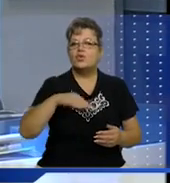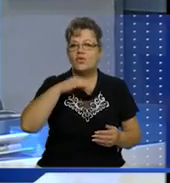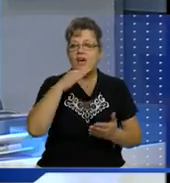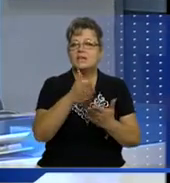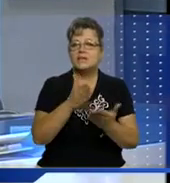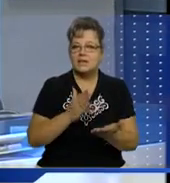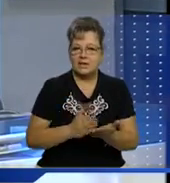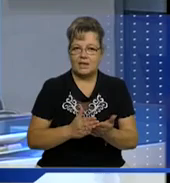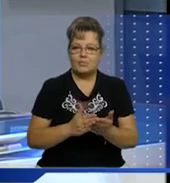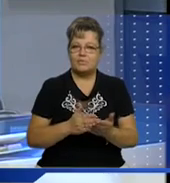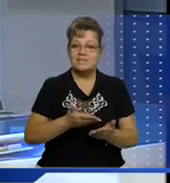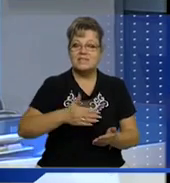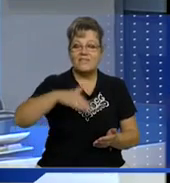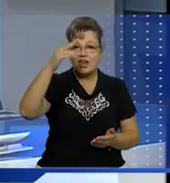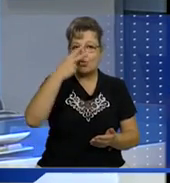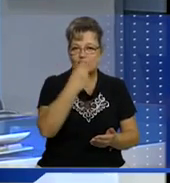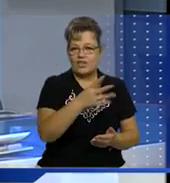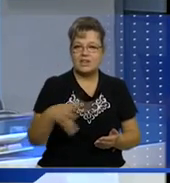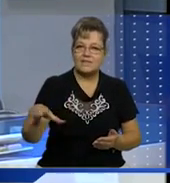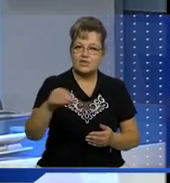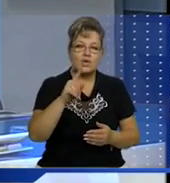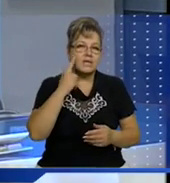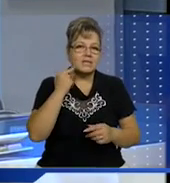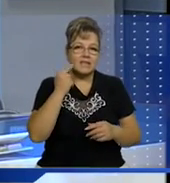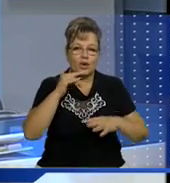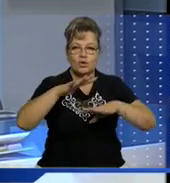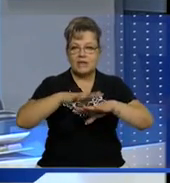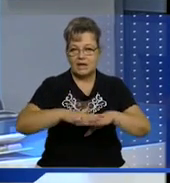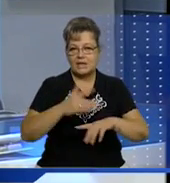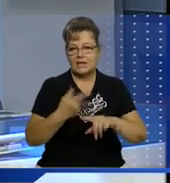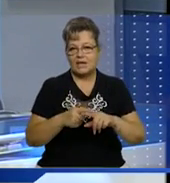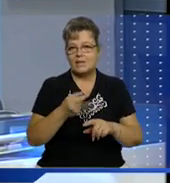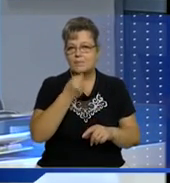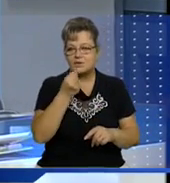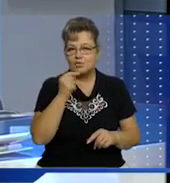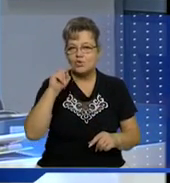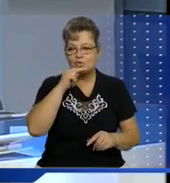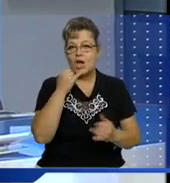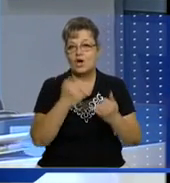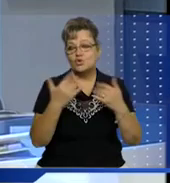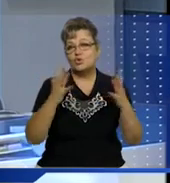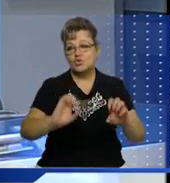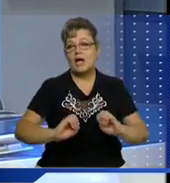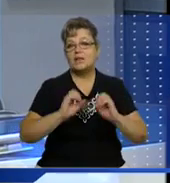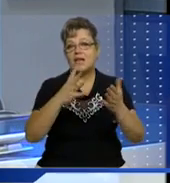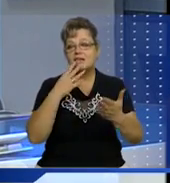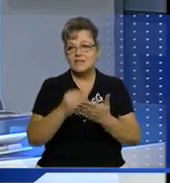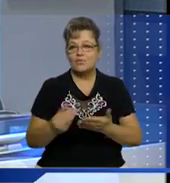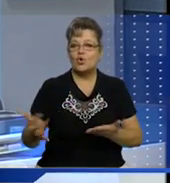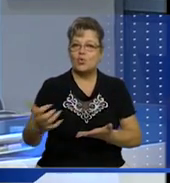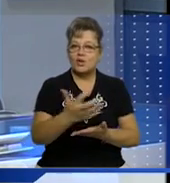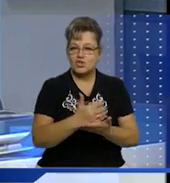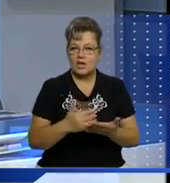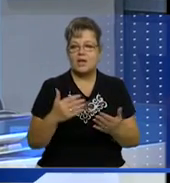На Дону хватит и хлеба. Сверху видно все. Зеленые клетки – это подсолнечник и кукуруза. А желтые уже отдали свой